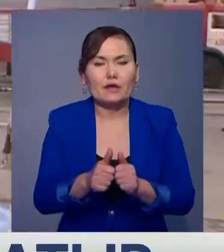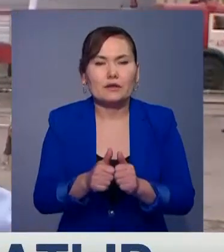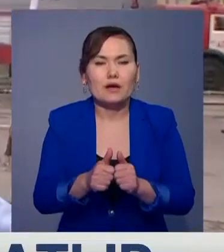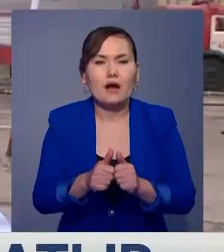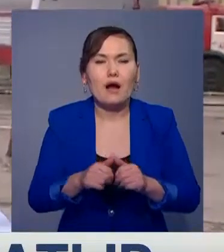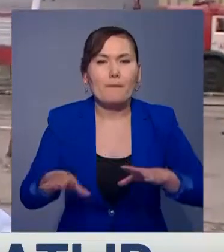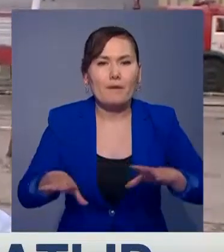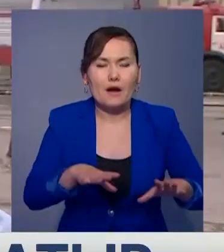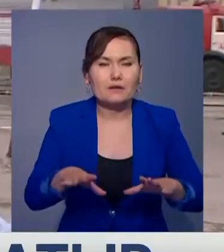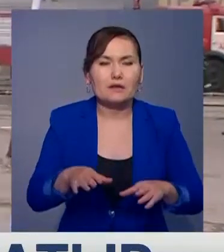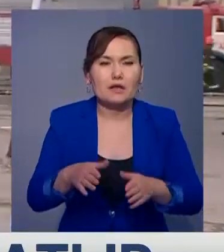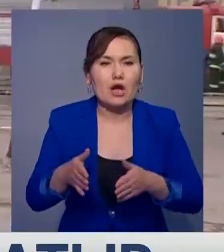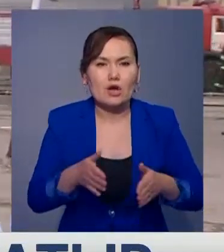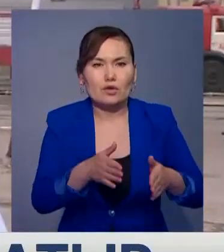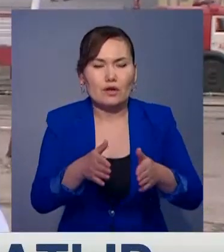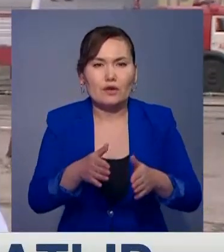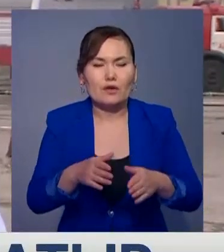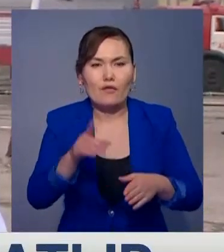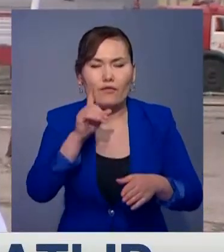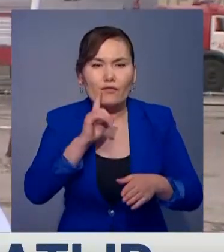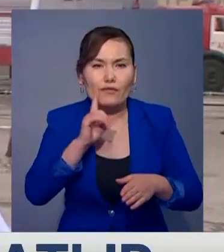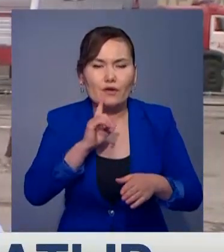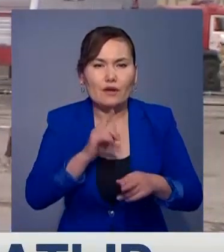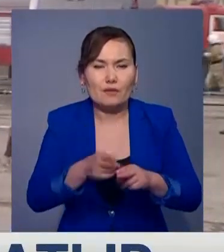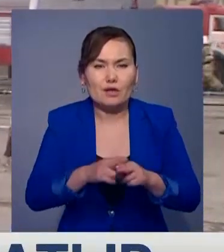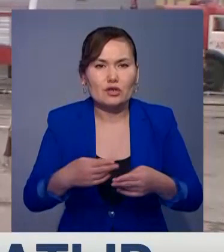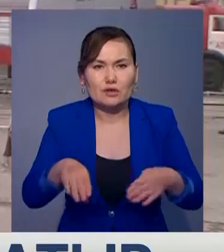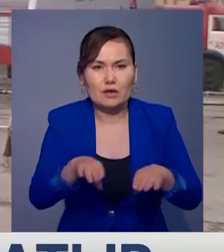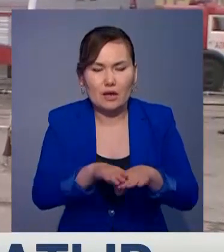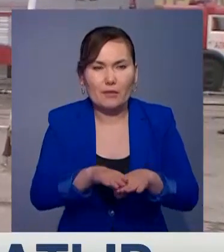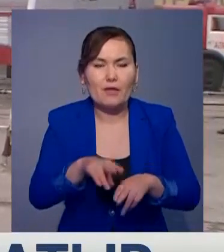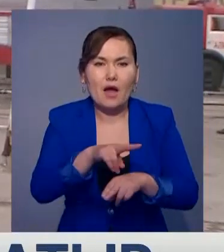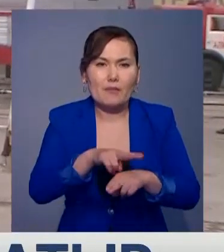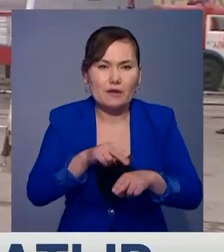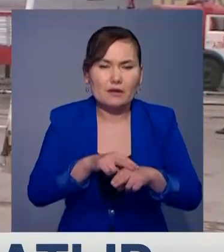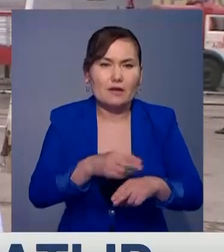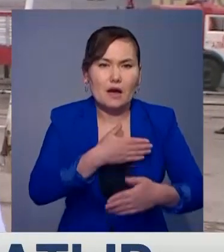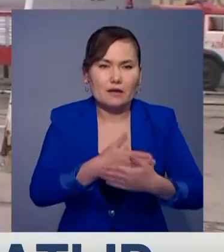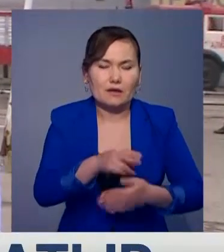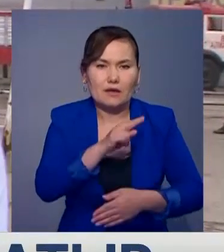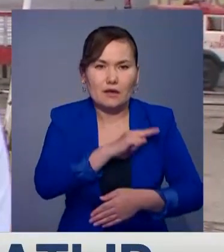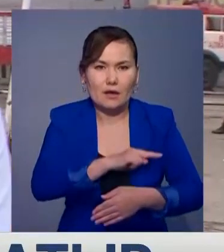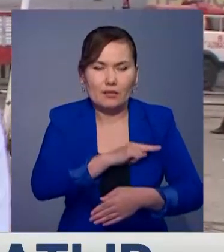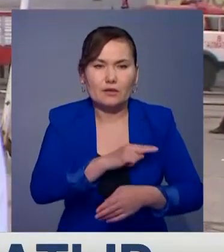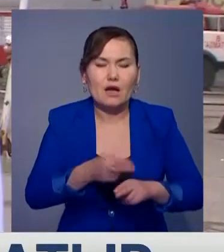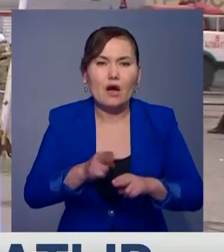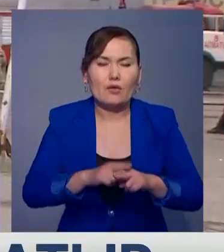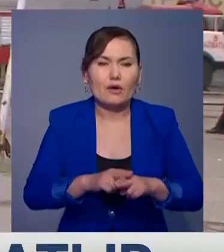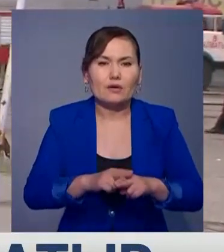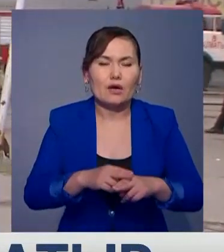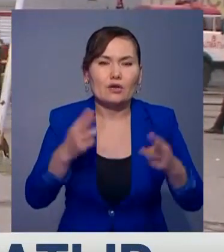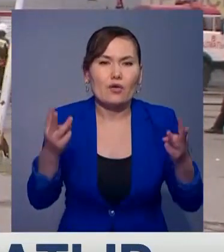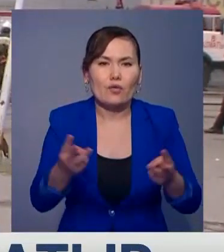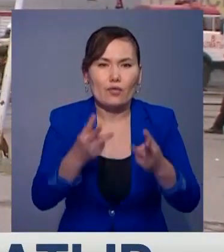төңірегінде жол жүру мүмкіндігі кішкене шегерілген. Өйткені бұл жерде тәртіп сақшылары да белсенді жұмыс істеп жатқанын айта кетейік. Ал өрт бағанаға